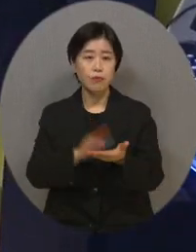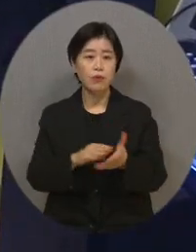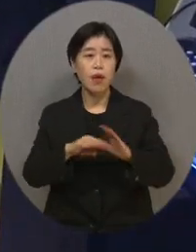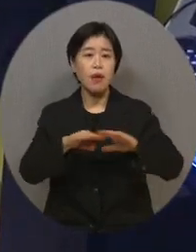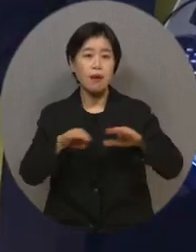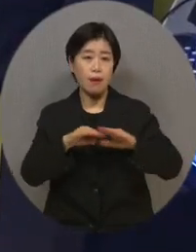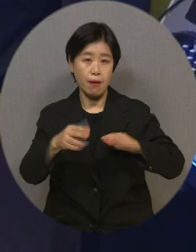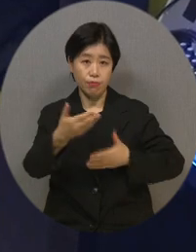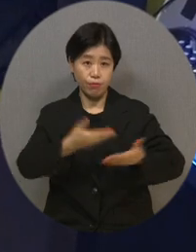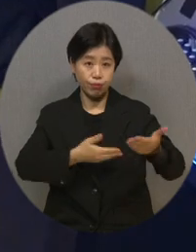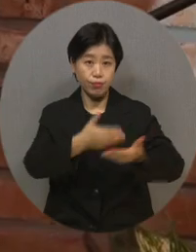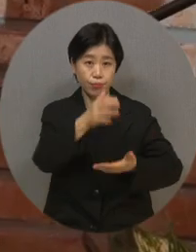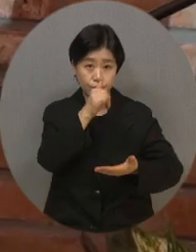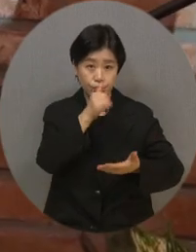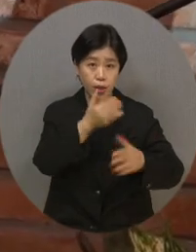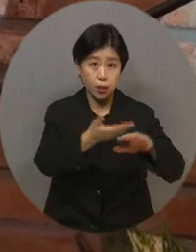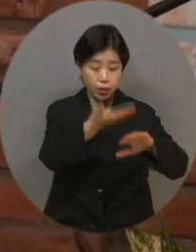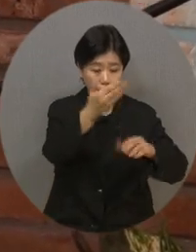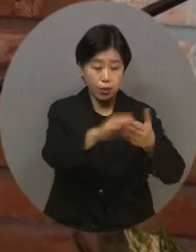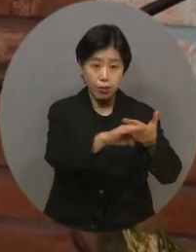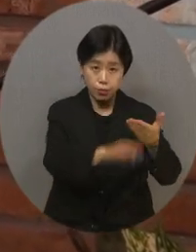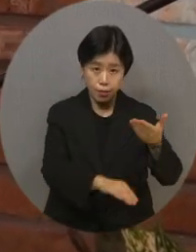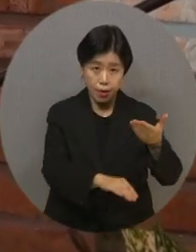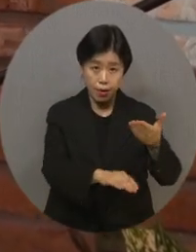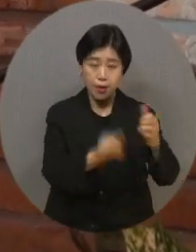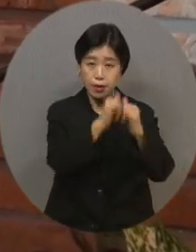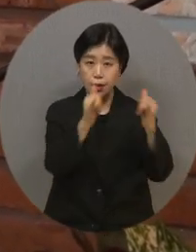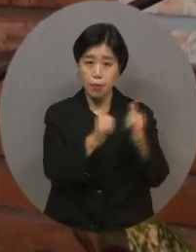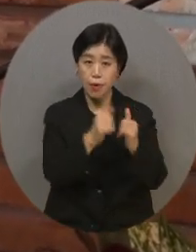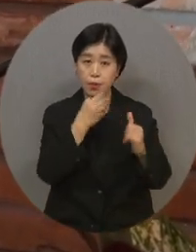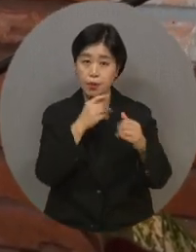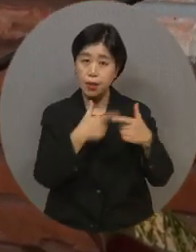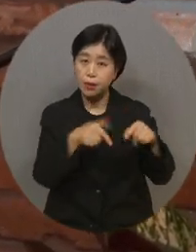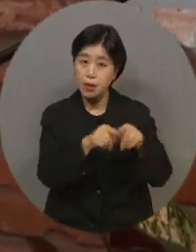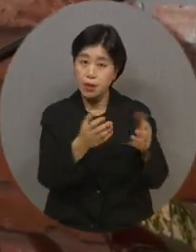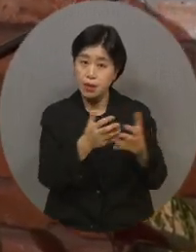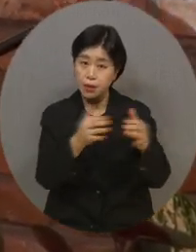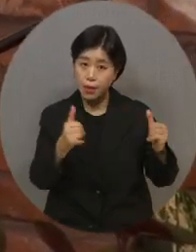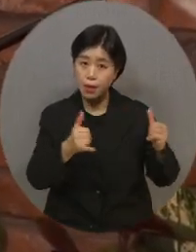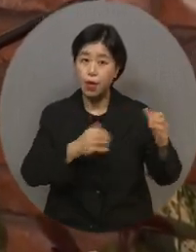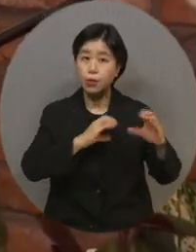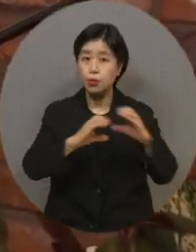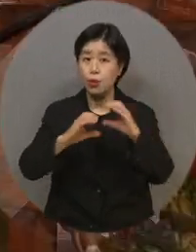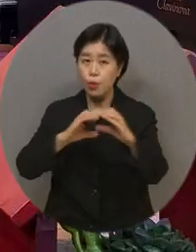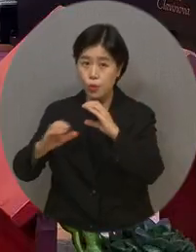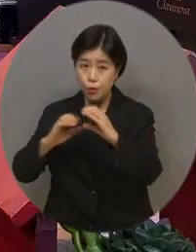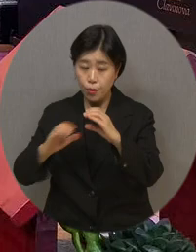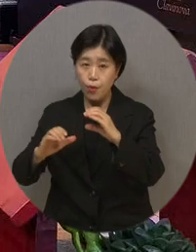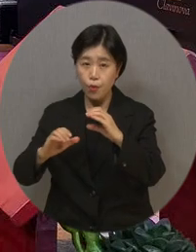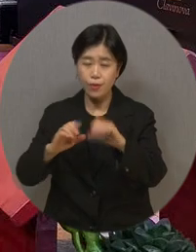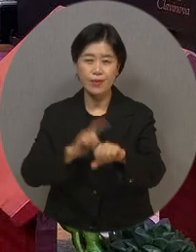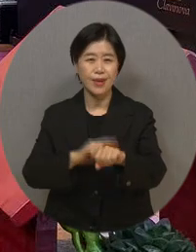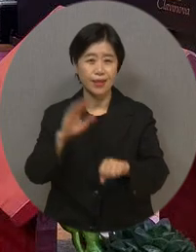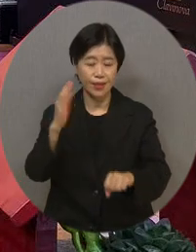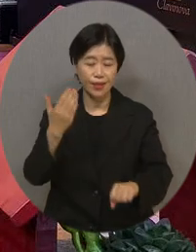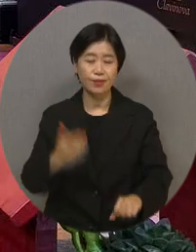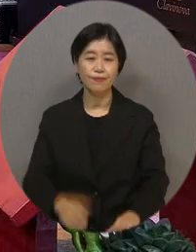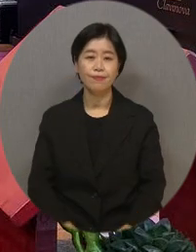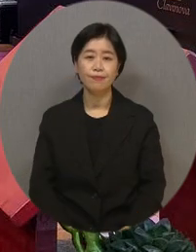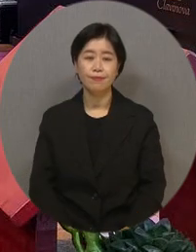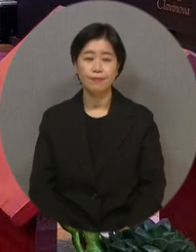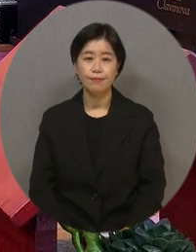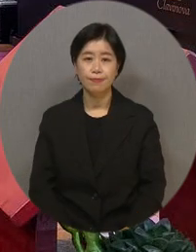선후배 사회복지사들과의 소통, 음악을 통해 현장의 스트레스를 날려버리는 시간이기도 했습니다. 복지TV